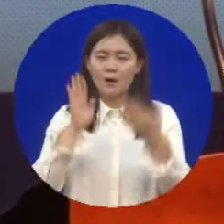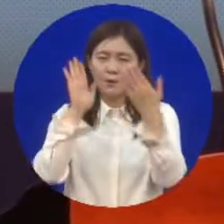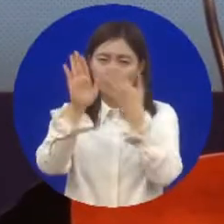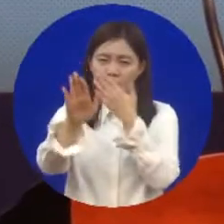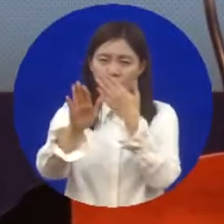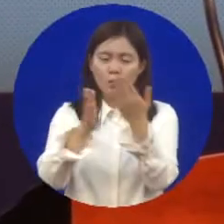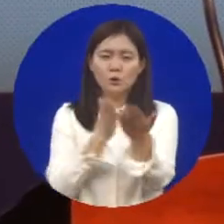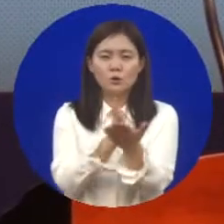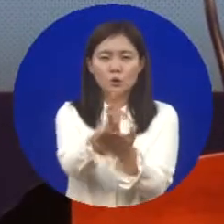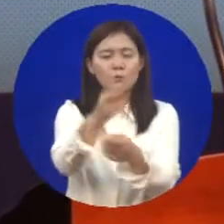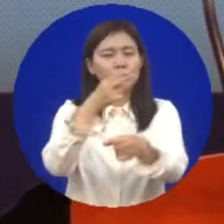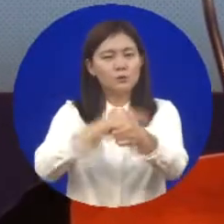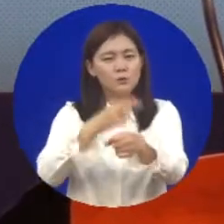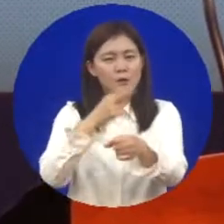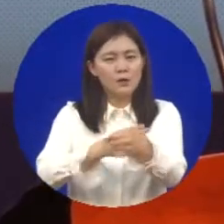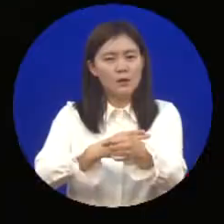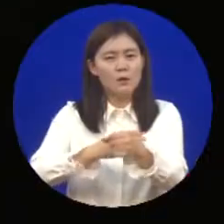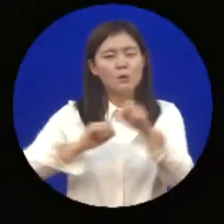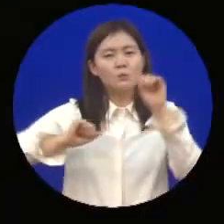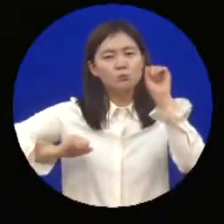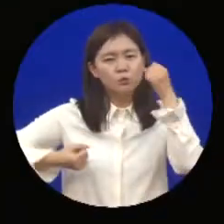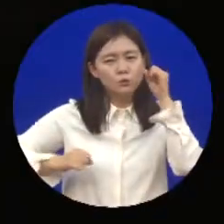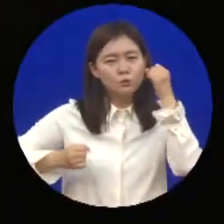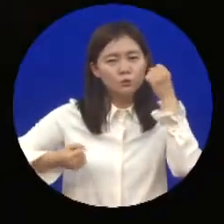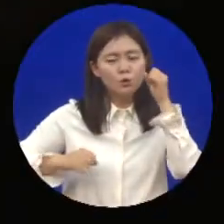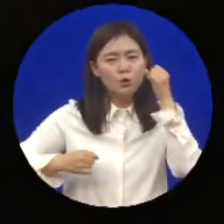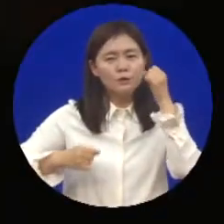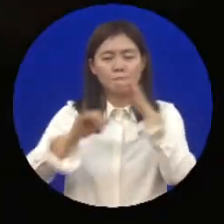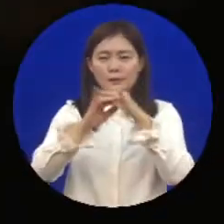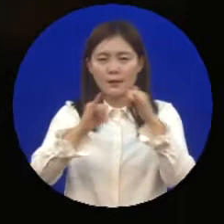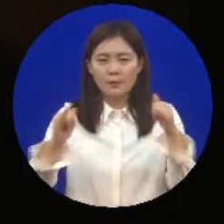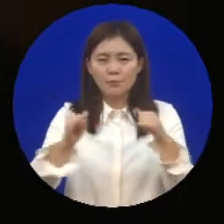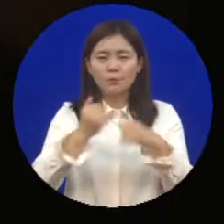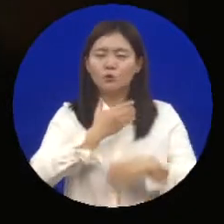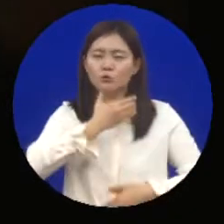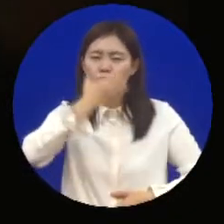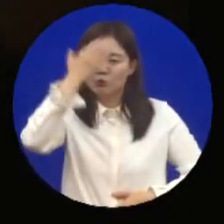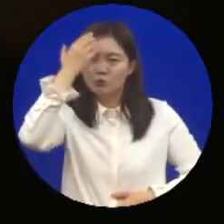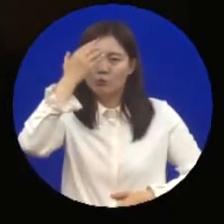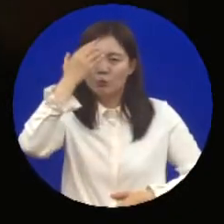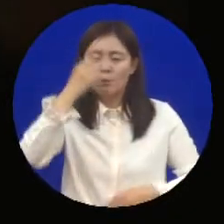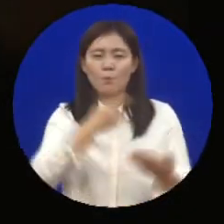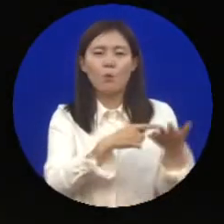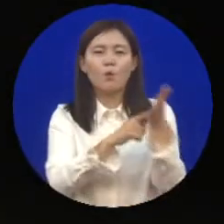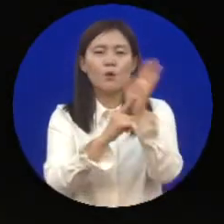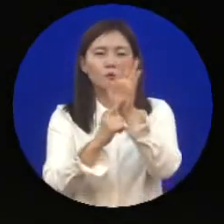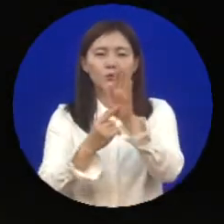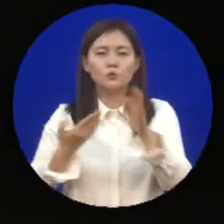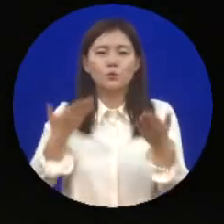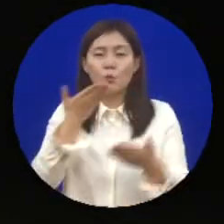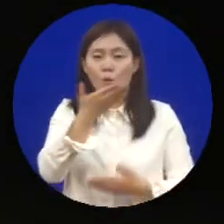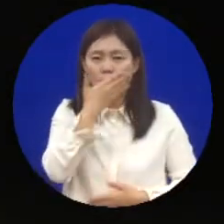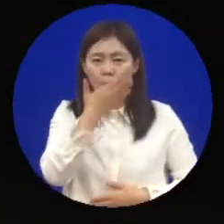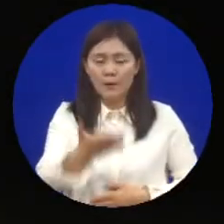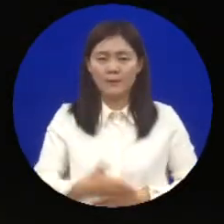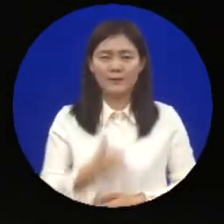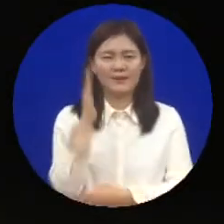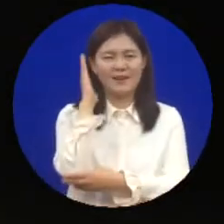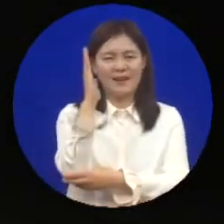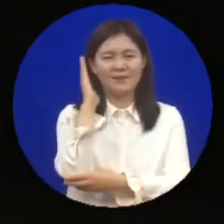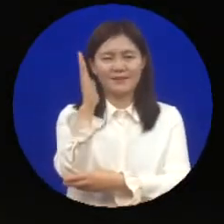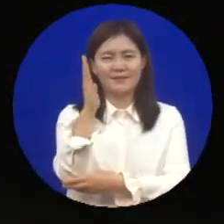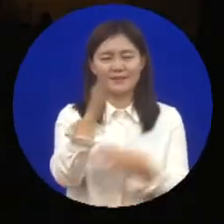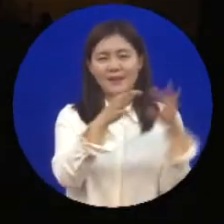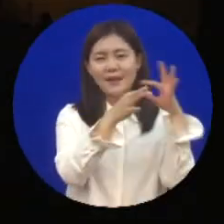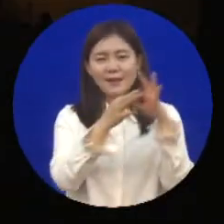공연은 진로 전문 강사와 뮤지컬 배우가 학생들의 진로 고민과 꿈을 찾아가는 과정을 뮤지컬로 보여주고 이를 바탕으로